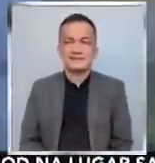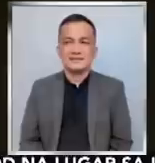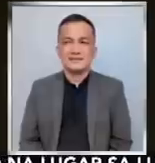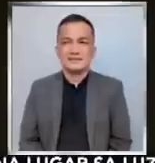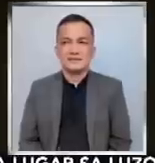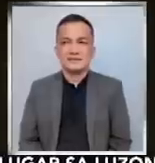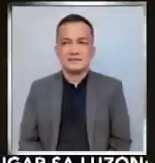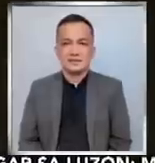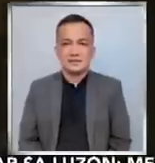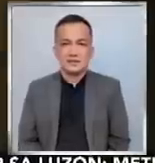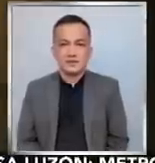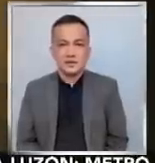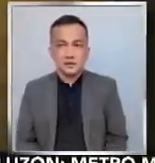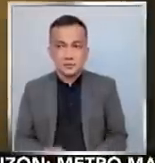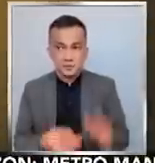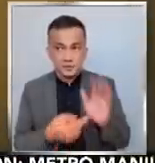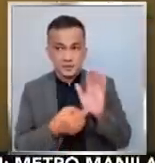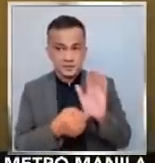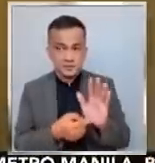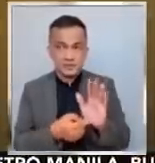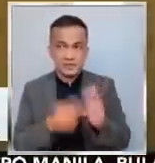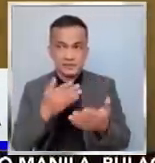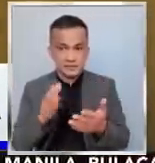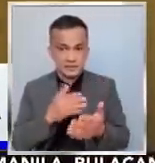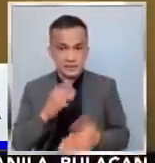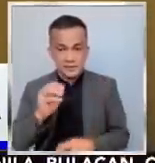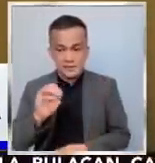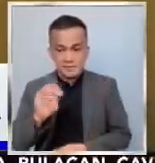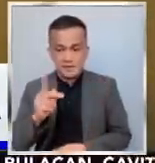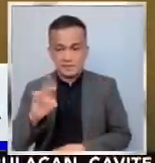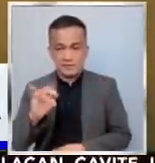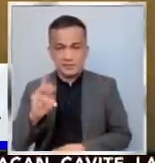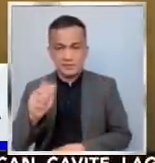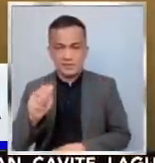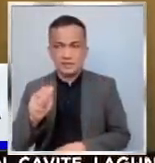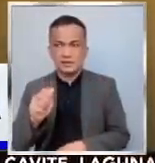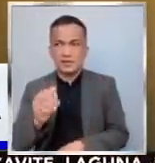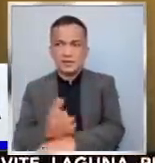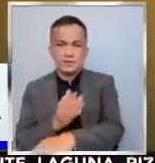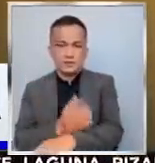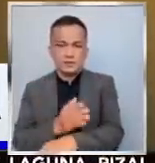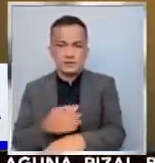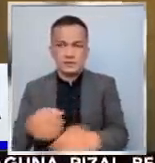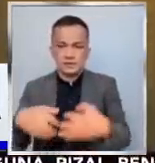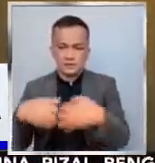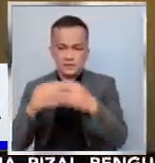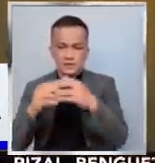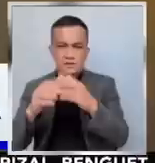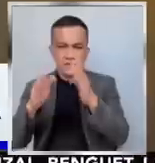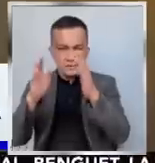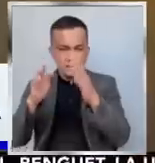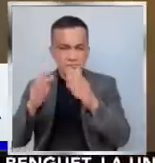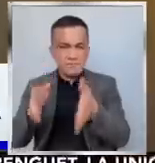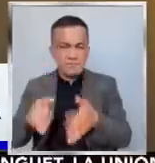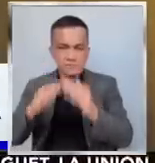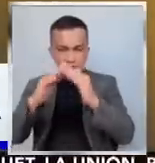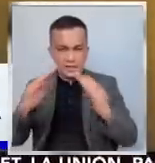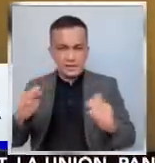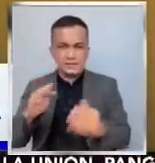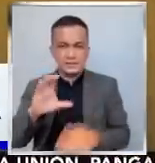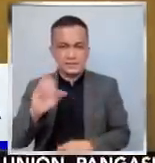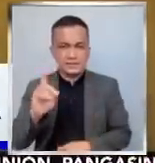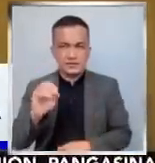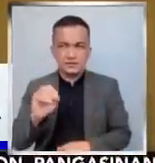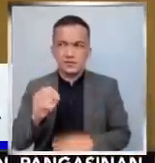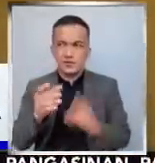Ipinakita ni Kapuso singer Mark Bautista ang progress ng ipinapagawa niyang bahay sa Cagayan de Oro City. Kwento ni Mark,